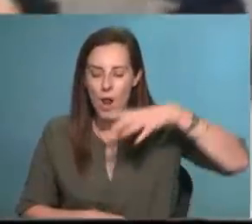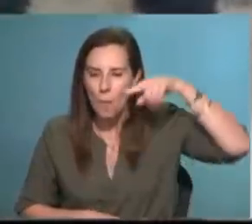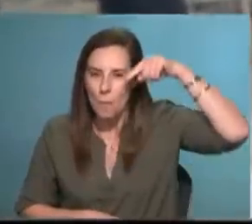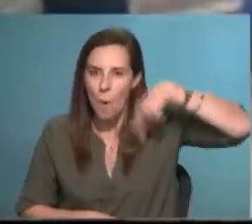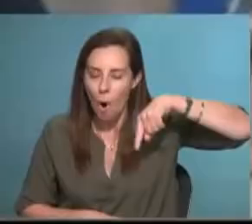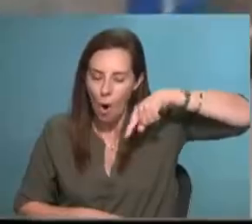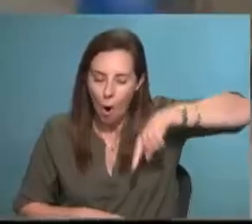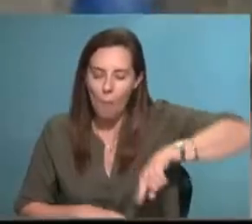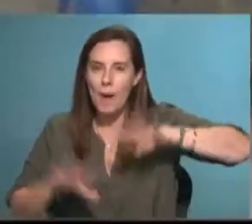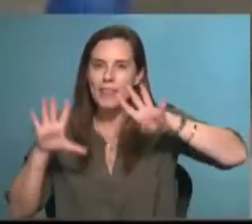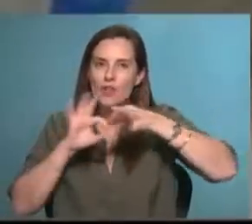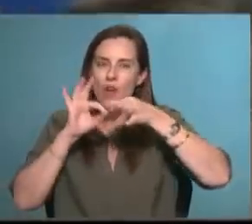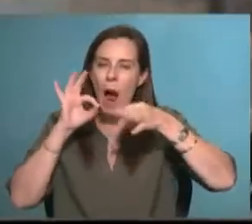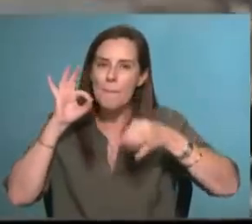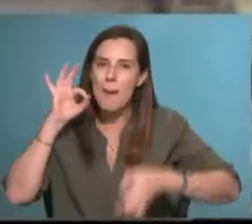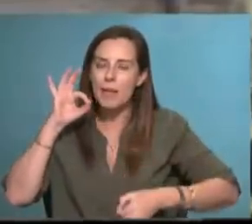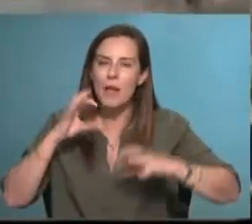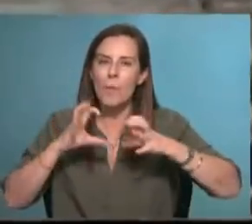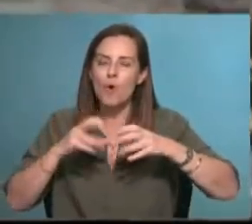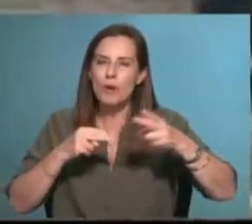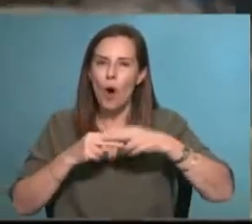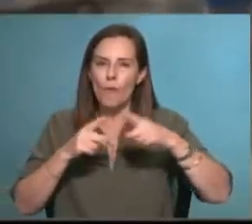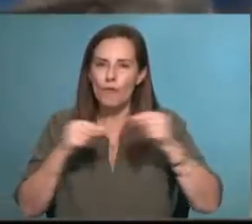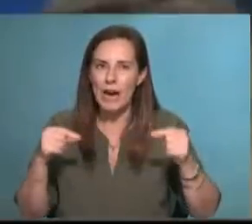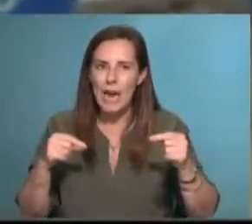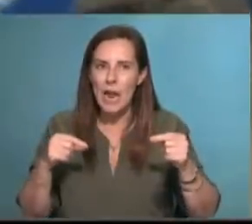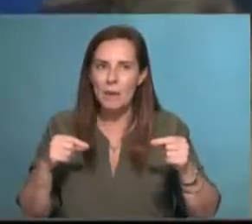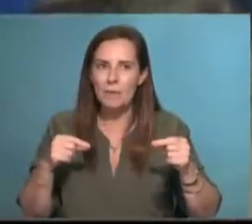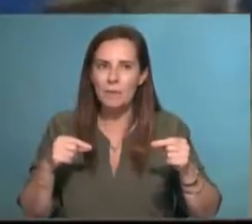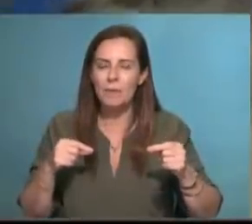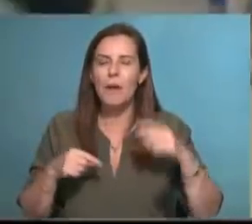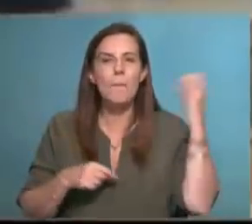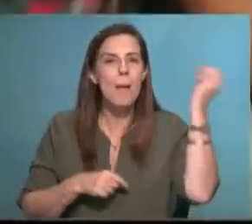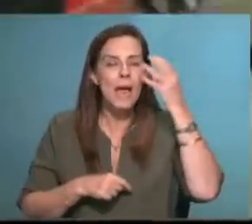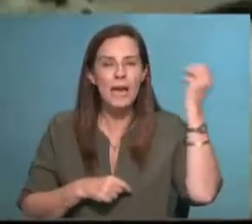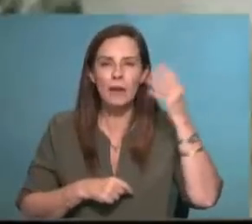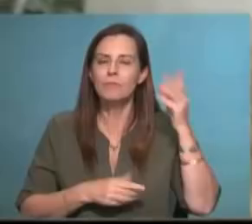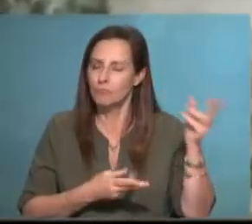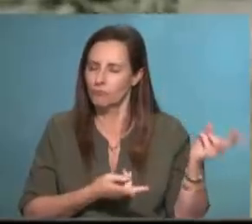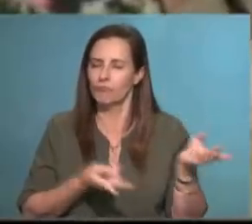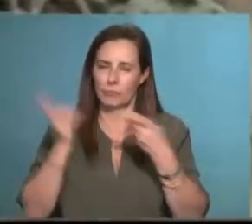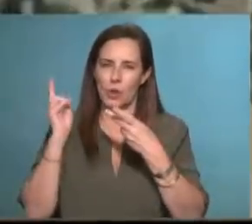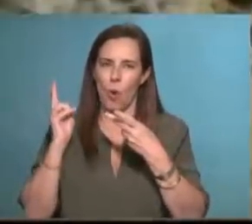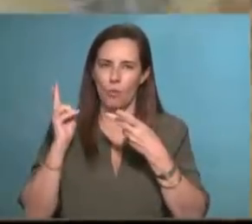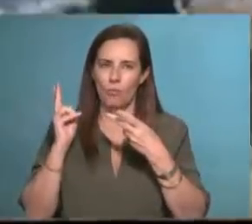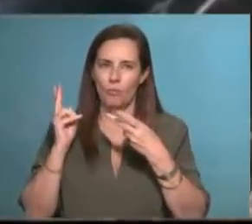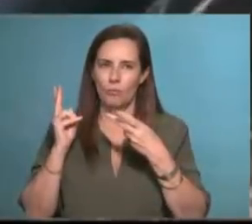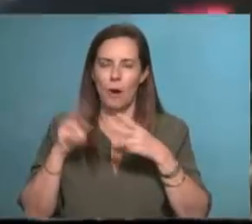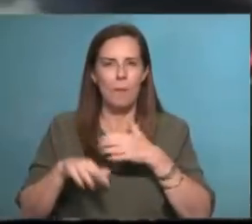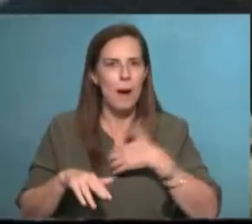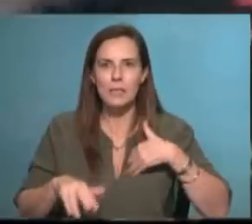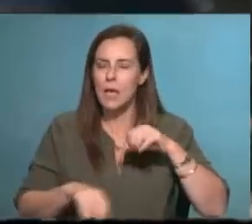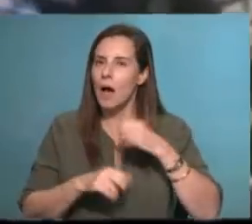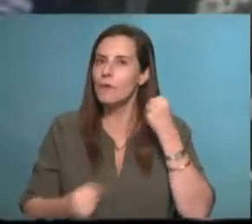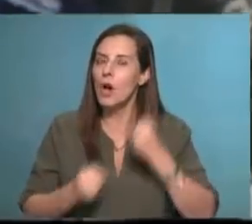של כ9 מטרים במושב הזה בדרום. צוותים של מגן דוד אדום פינו את הפצוע במצב קשה לבית החולים סורוק